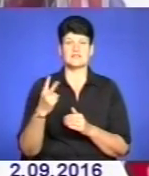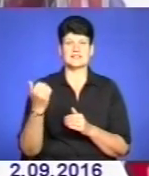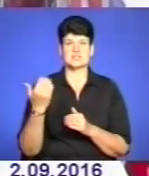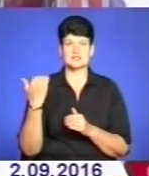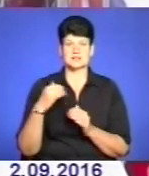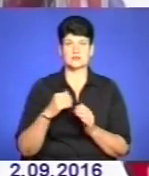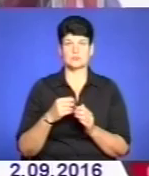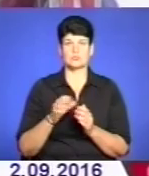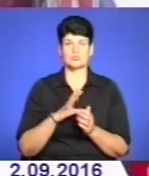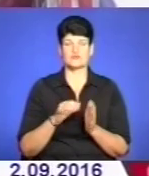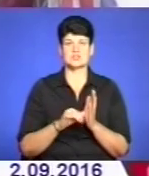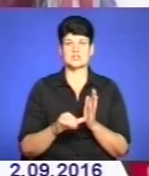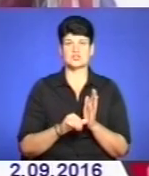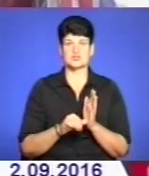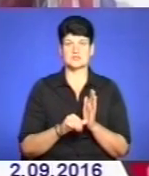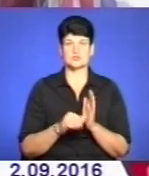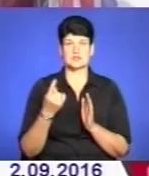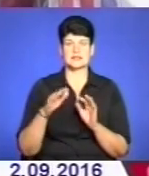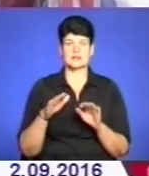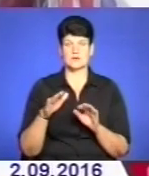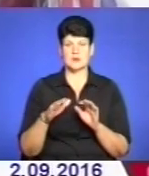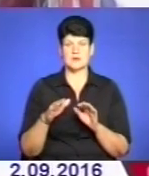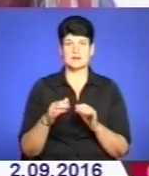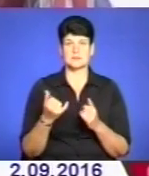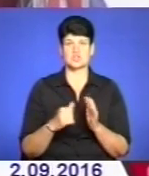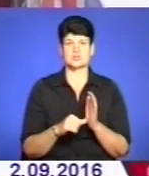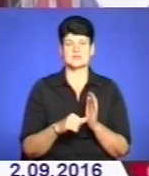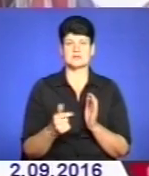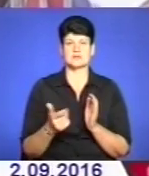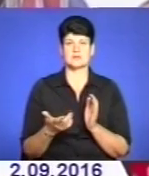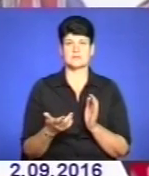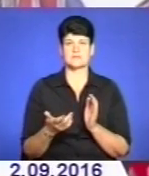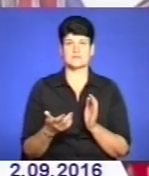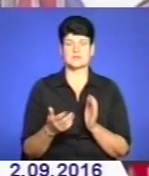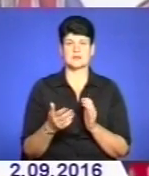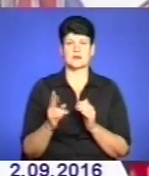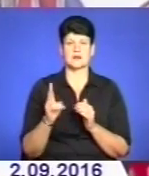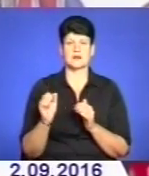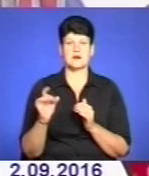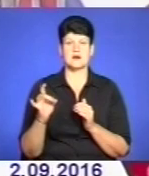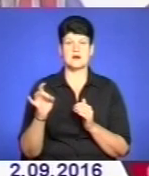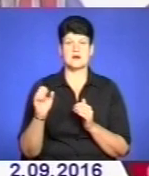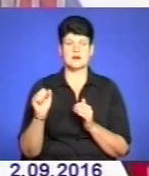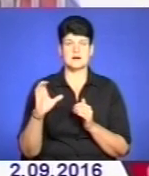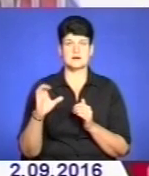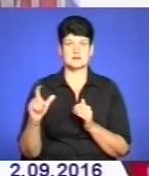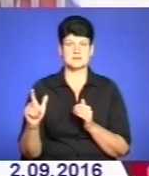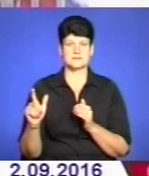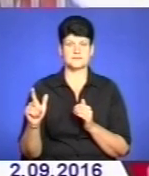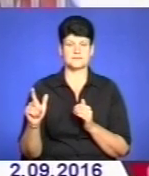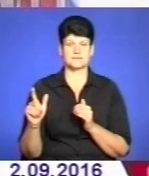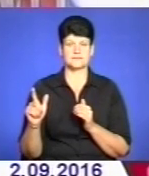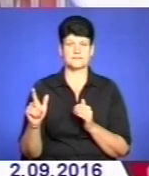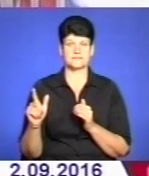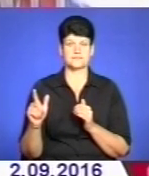коштував 66, такий більший, кілограмні більше. Тепер 60 гривень коштує. Карась, от у нас є карась, такий